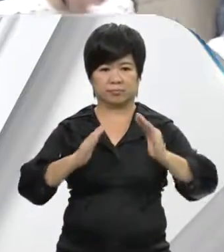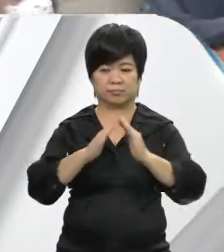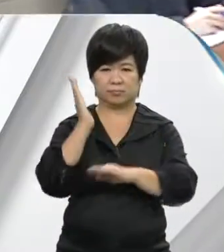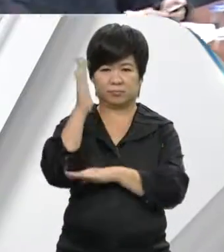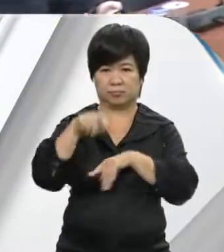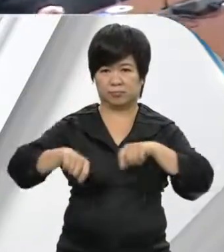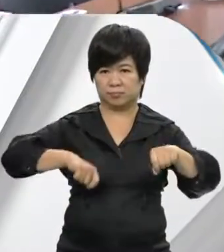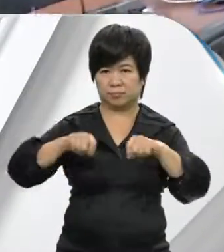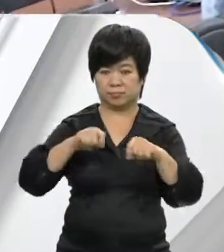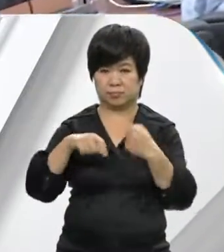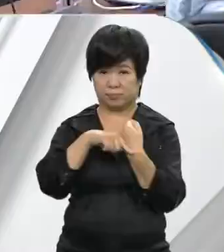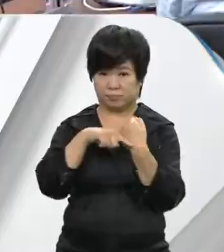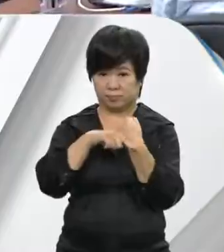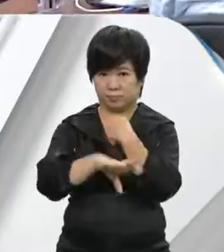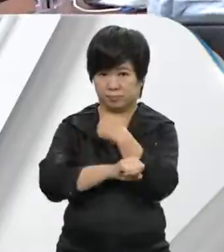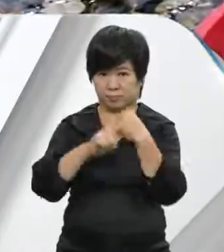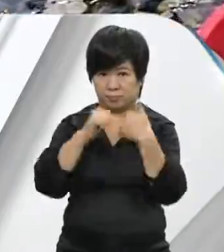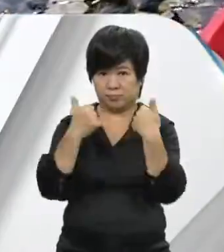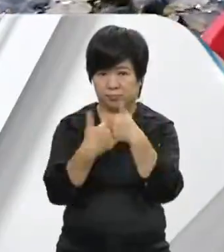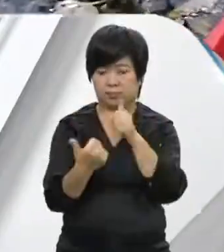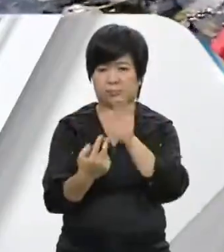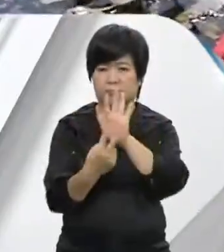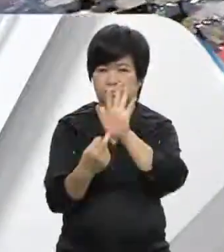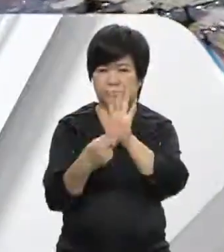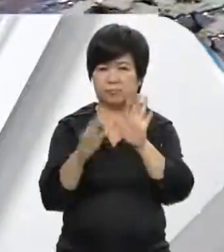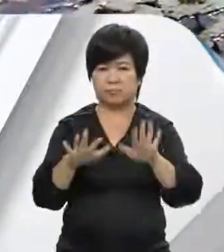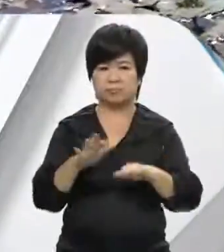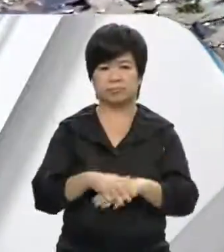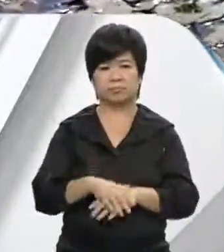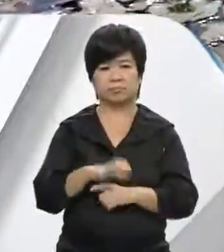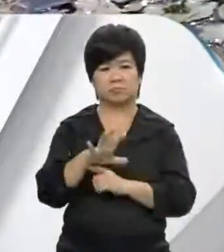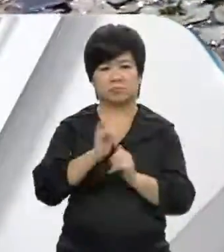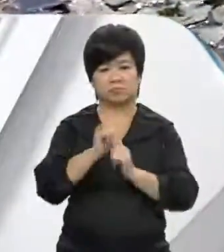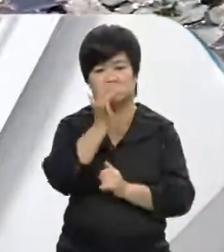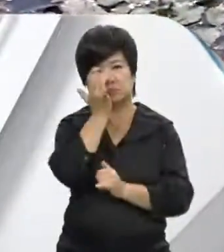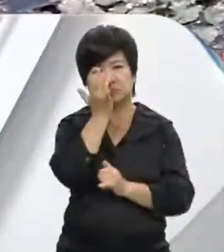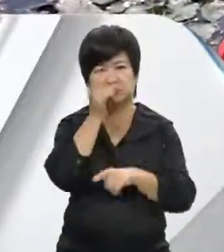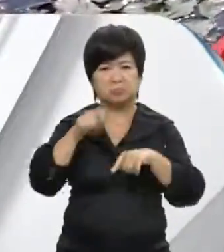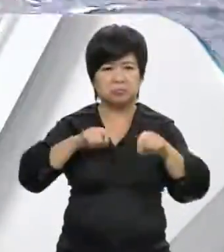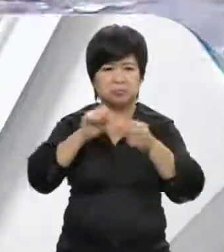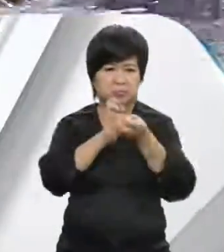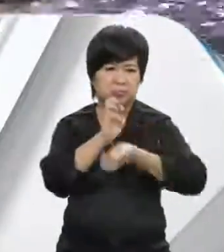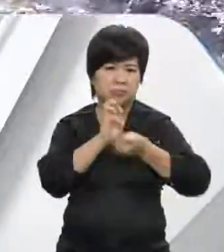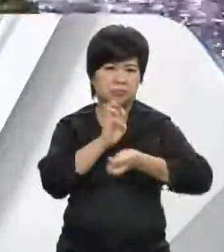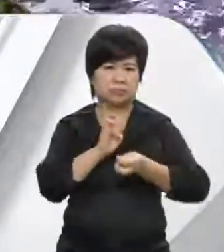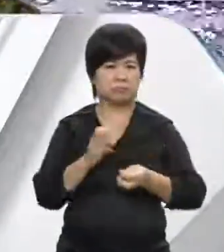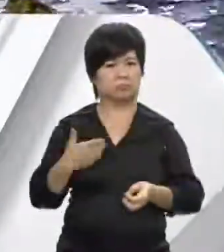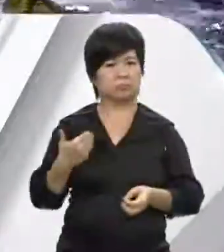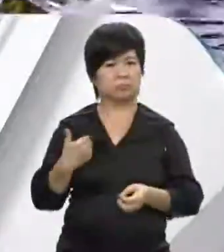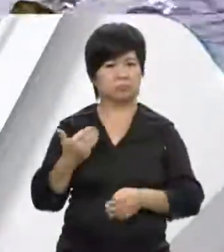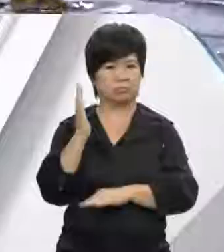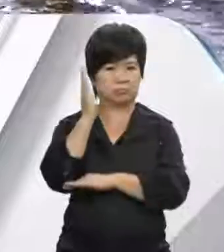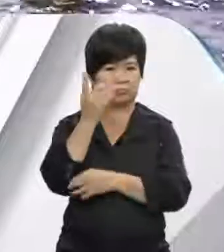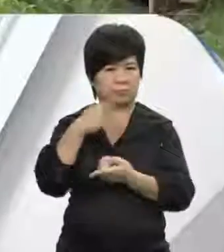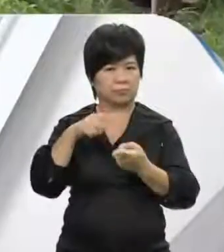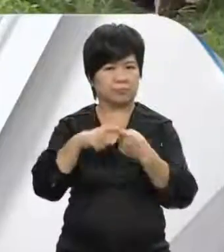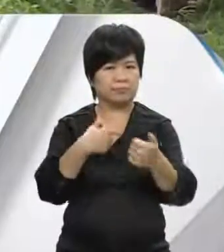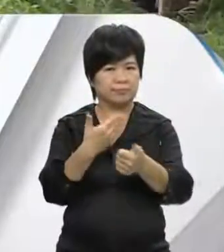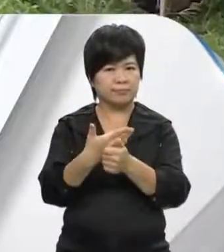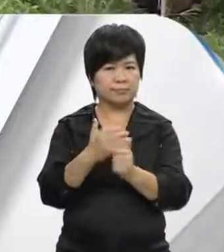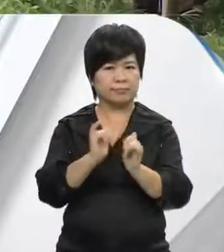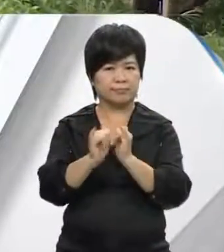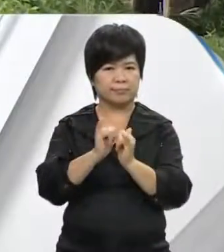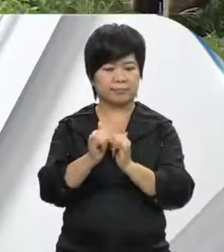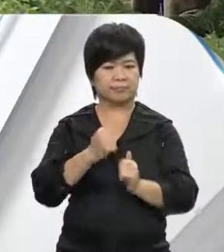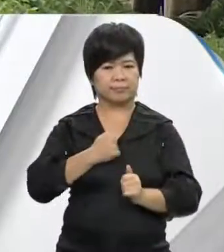究基金会美国一下轨道基层的农民都无马去了解政策的相关内容，政府应该为本基层的农民下下